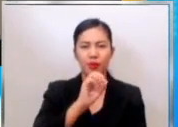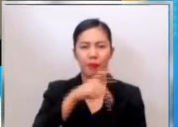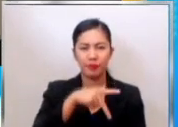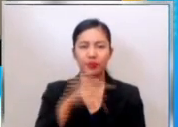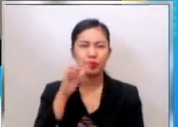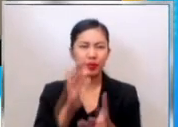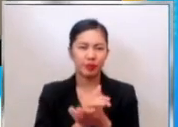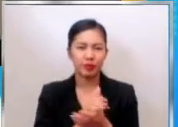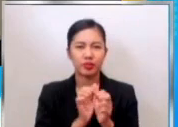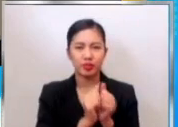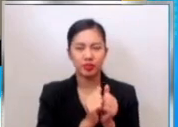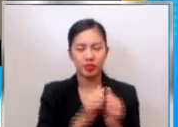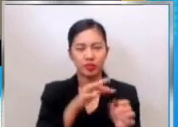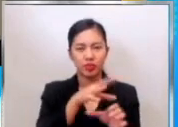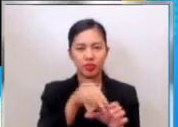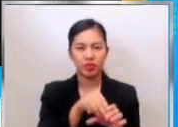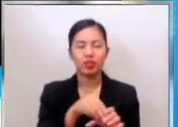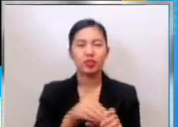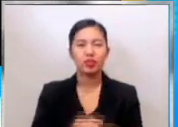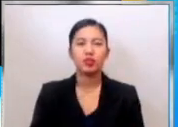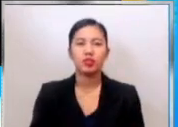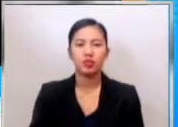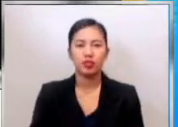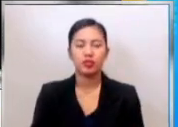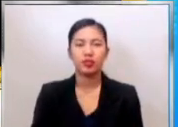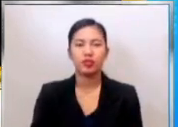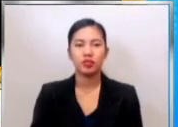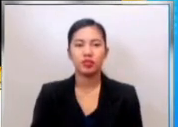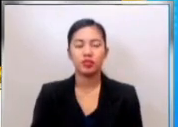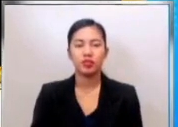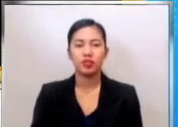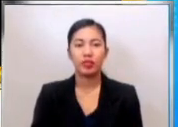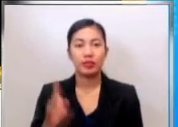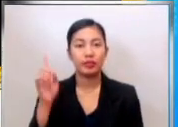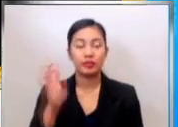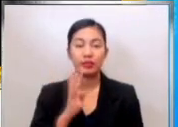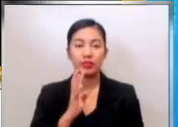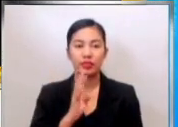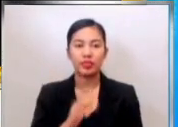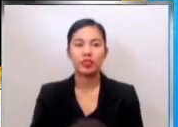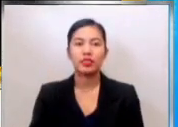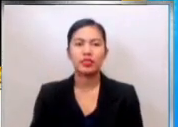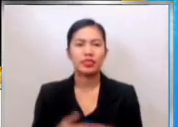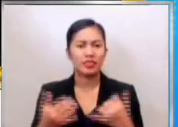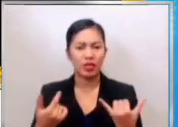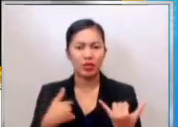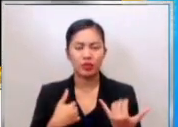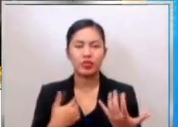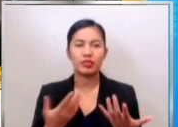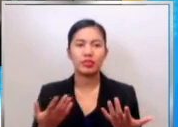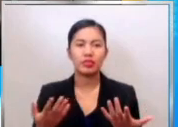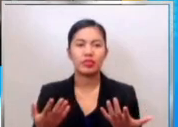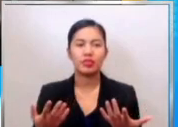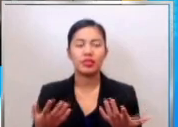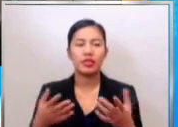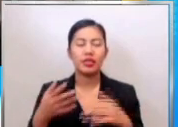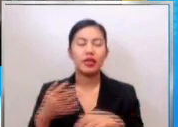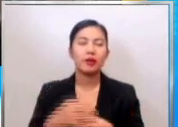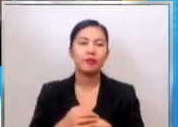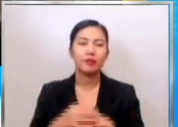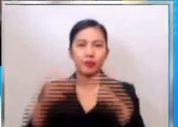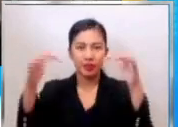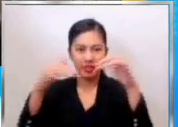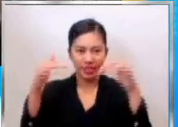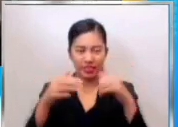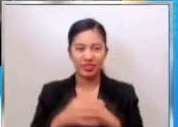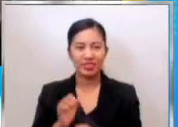brother ay presidente ng kumpanya. Alam niyo, let's call a spade dito sa hearing na to. This is all political, Senator Pacquiao. We've given you a chance